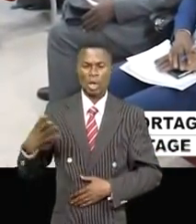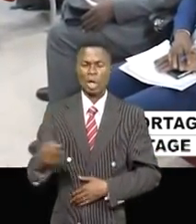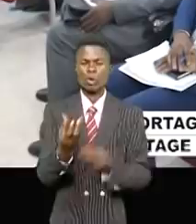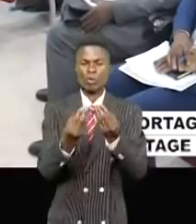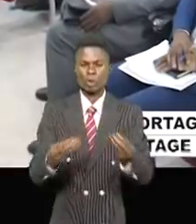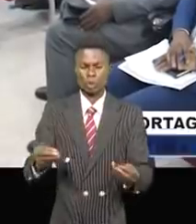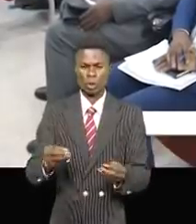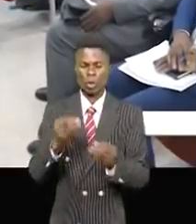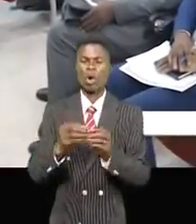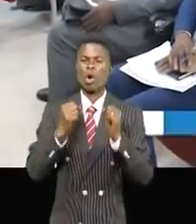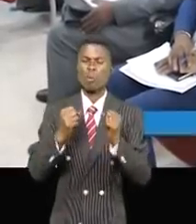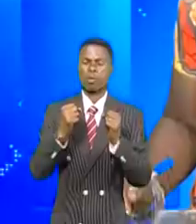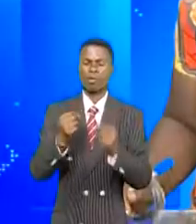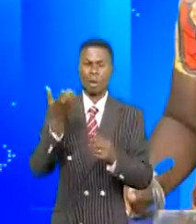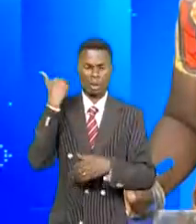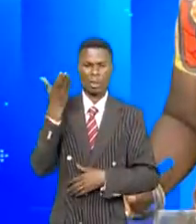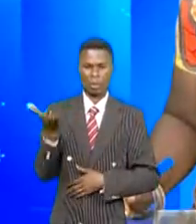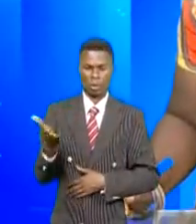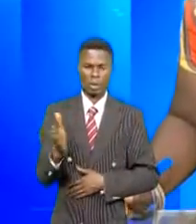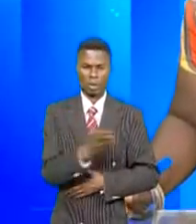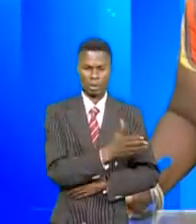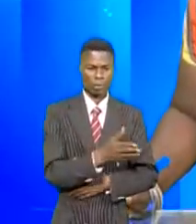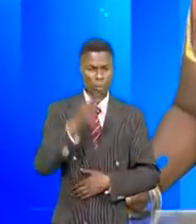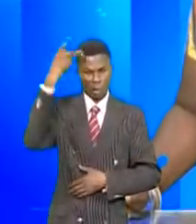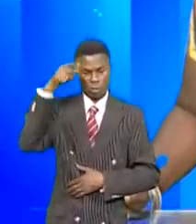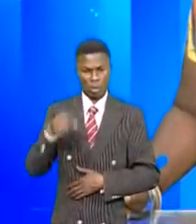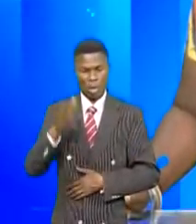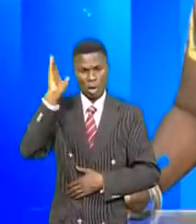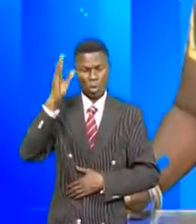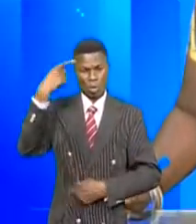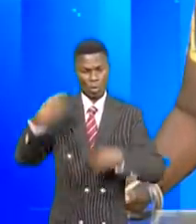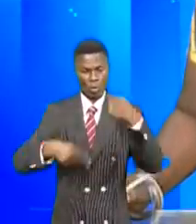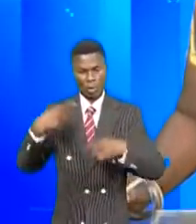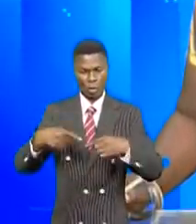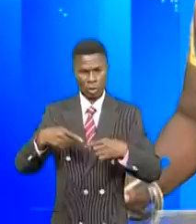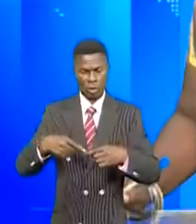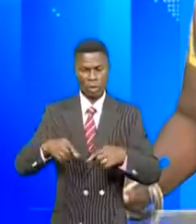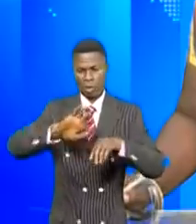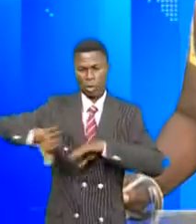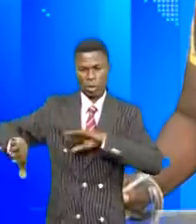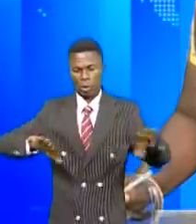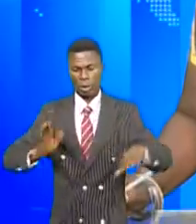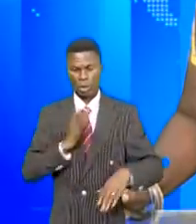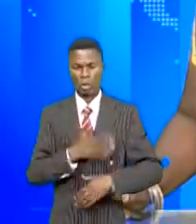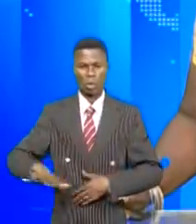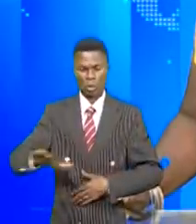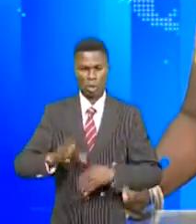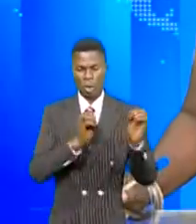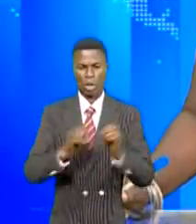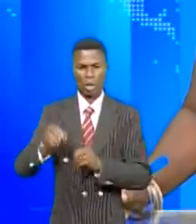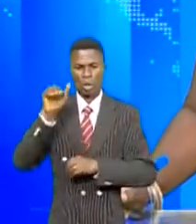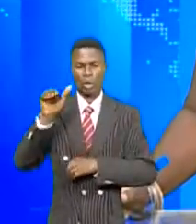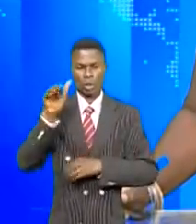de la souveraineté naturelle. Politique à présent, conférence débat sur la balkanisation de la RDC animée par le